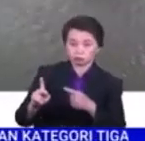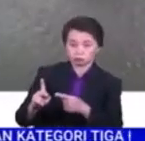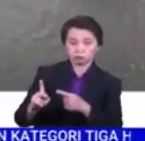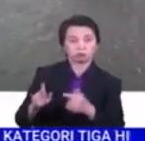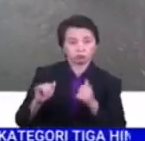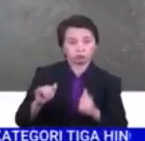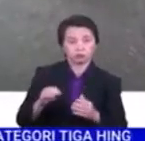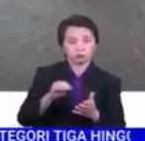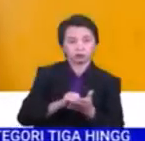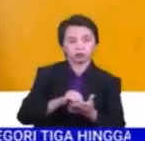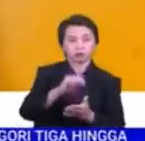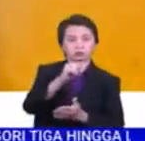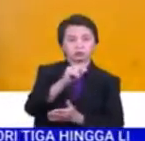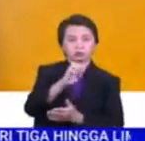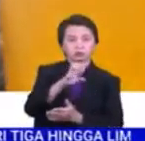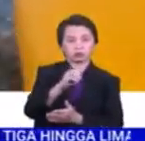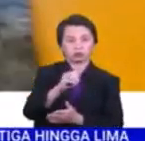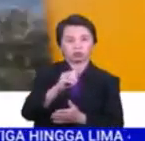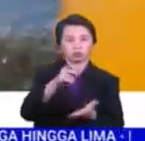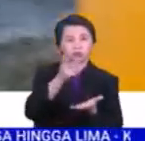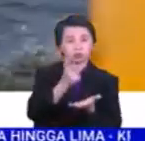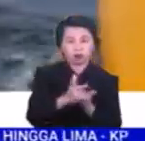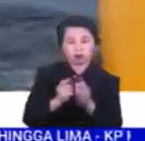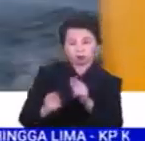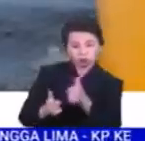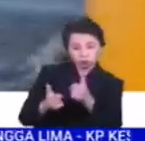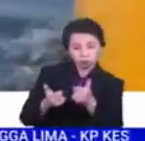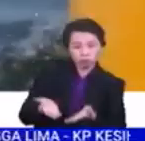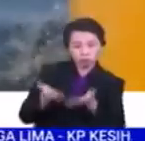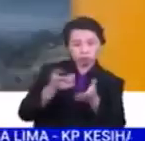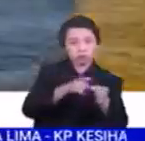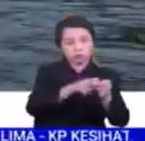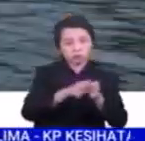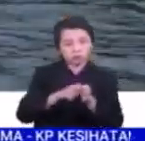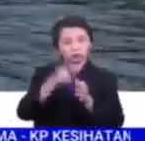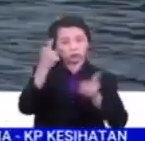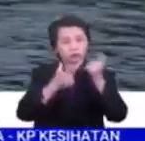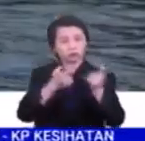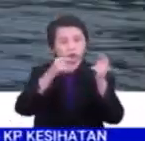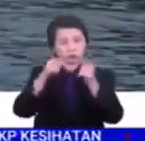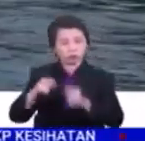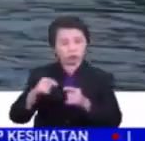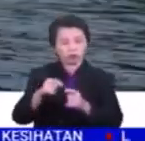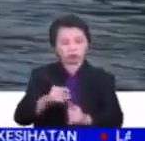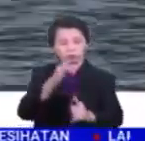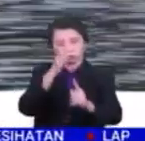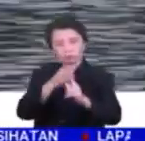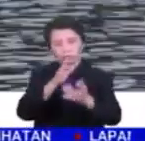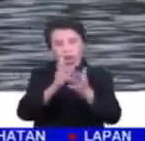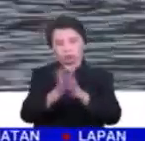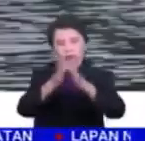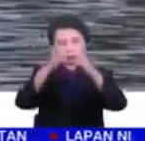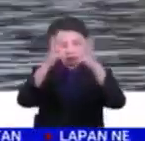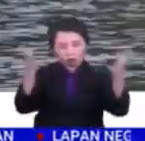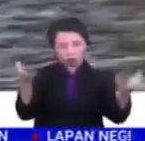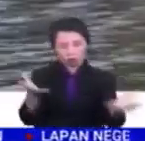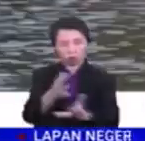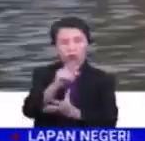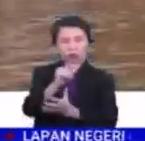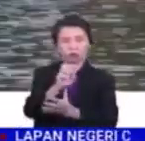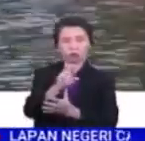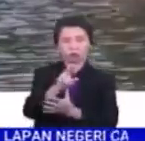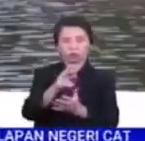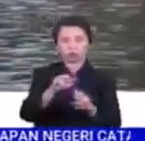kawasan Gerai Geopark yang berupaya diangkat sebagai tarikan pelancongan dan disasar menjadi global geopark bertaraf